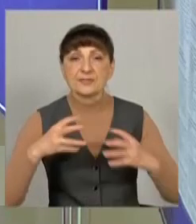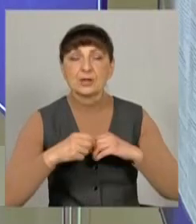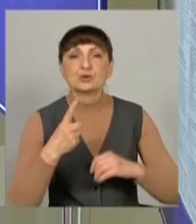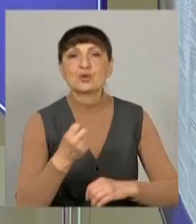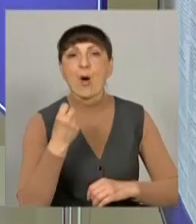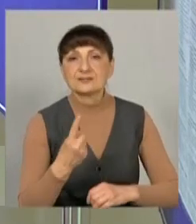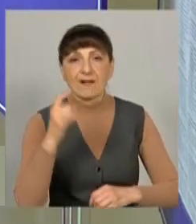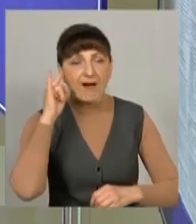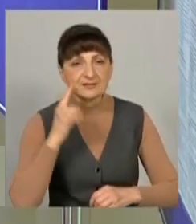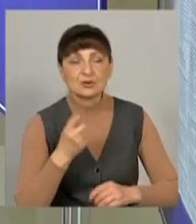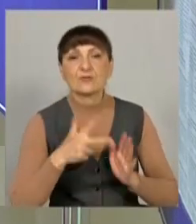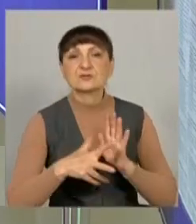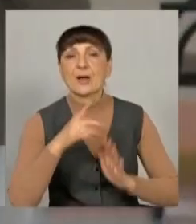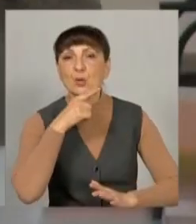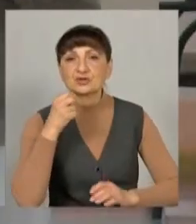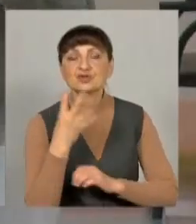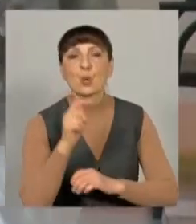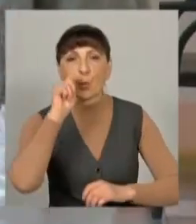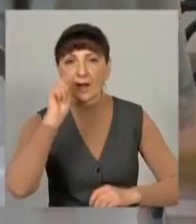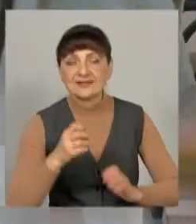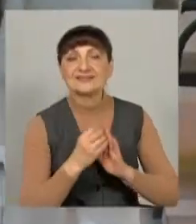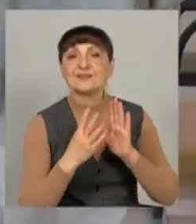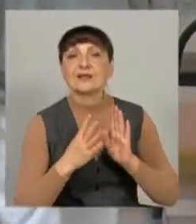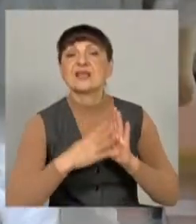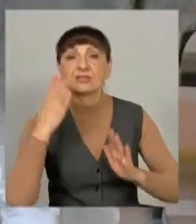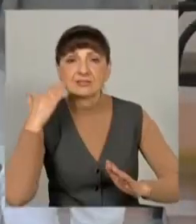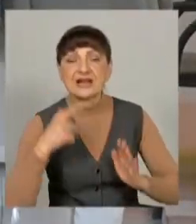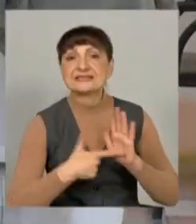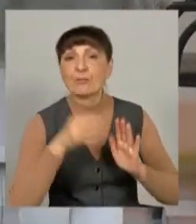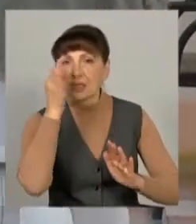111 казахов, 185 русских, 14 украинцев, 9 татар, 7